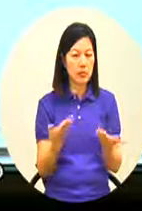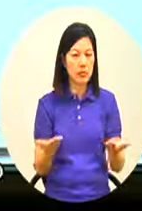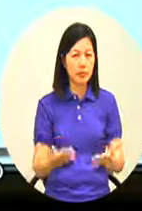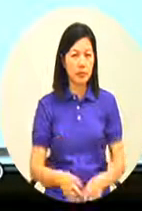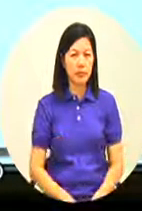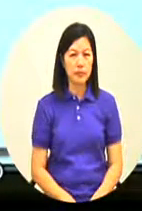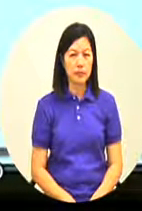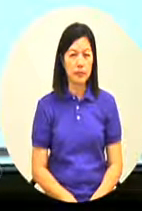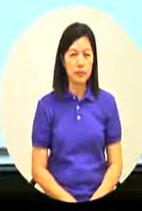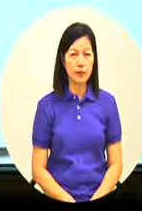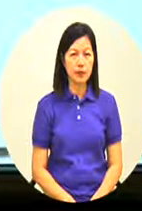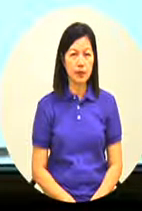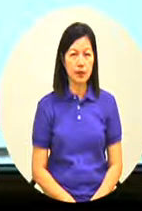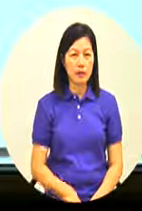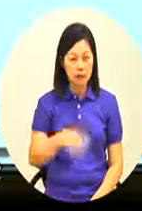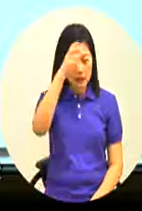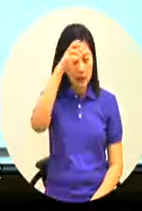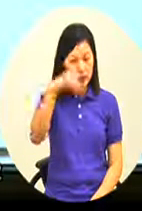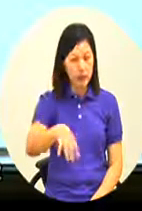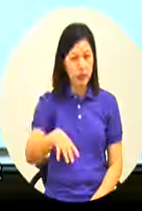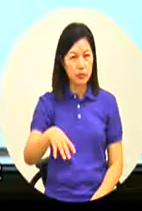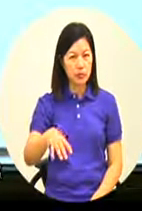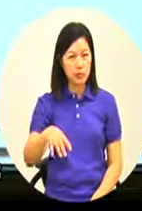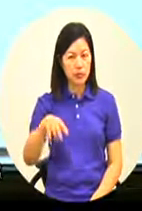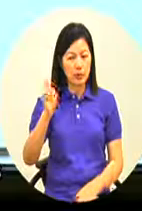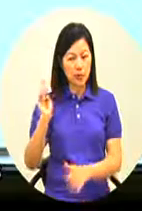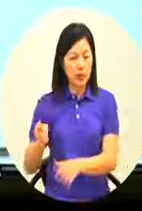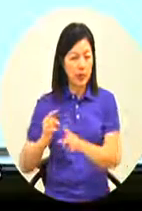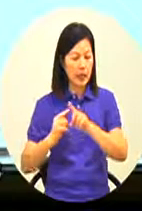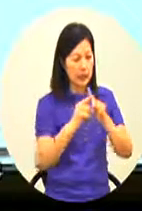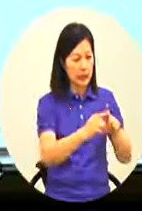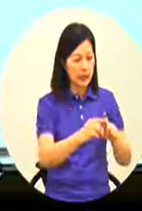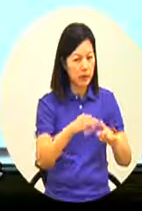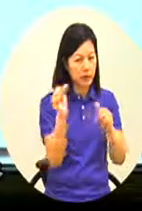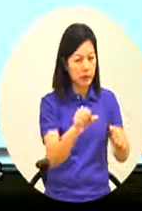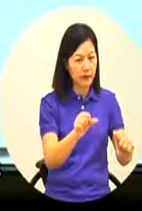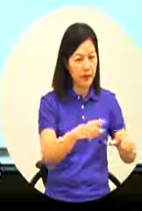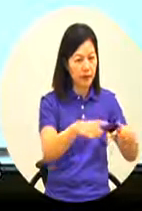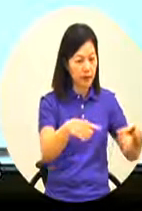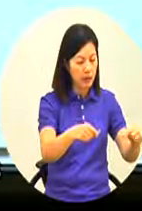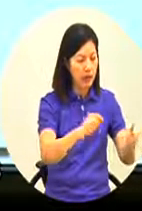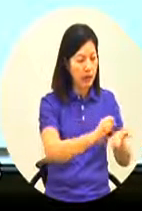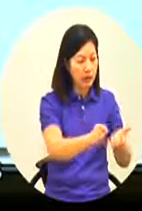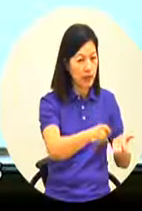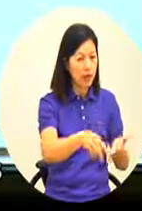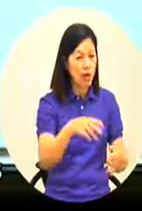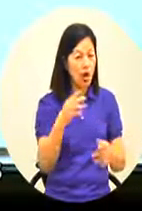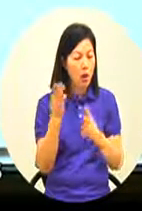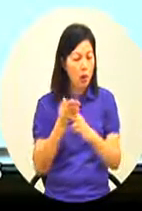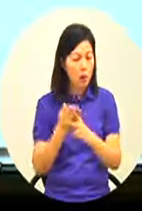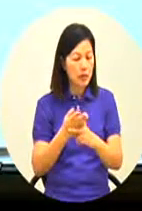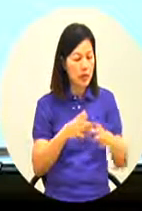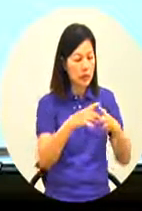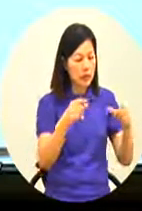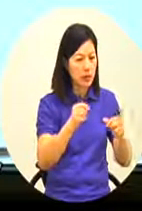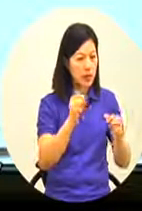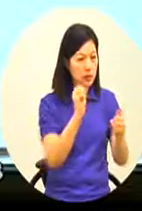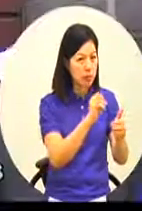跟。警政单位一起进去开单，还是由你们养公处的同仁进去做劝导开单？来，局长回答一